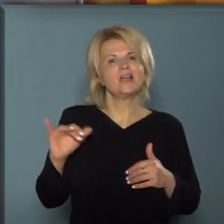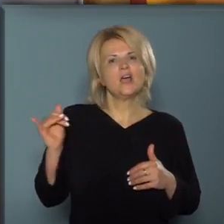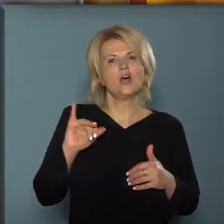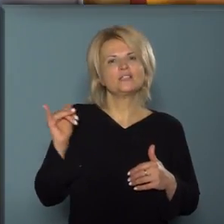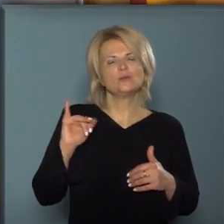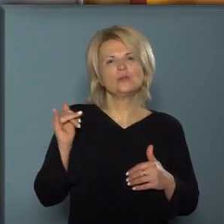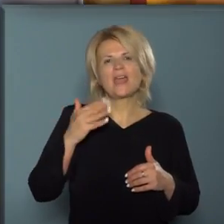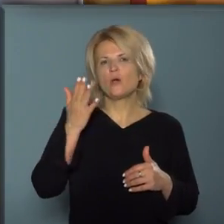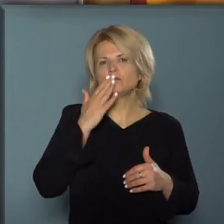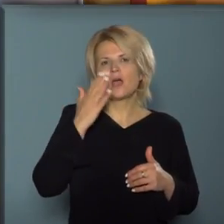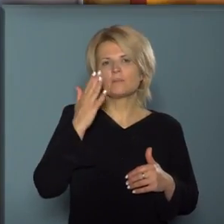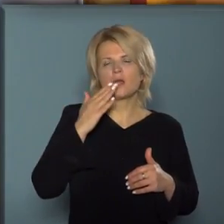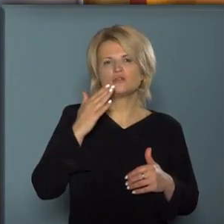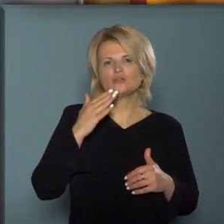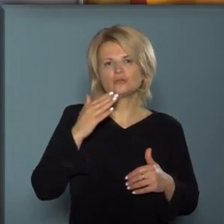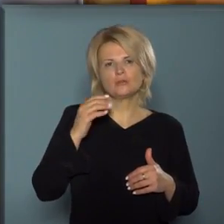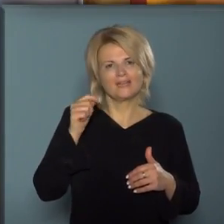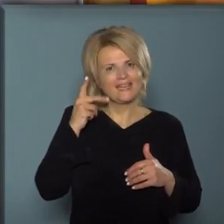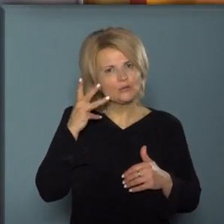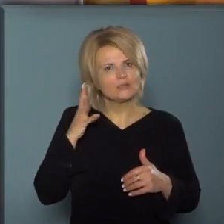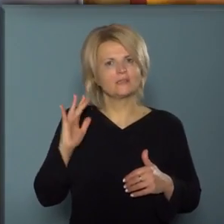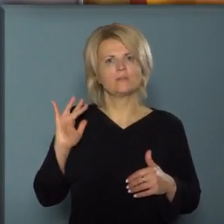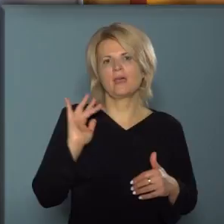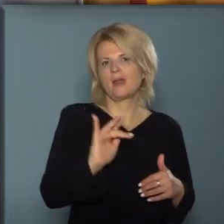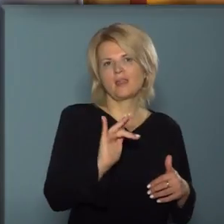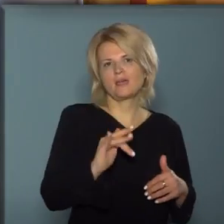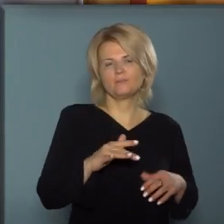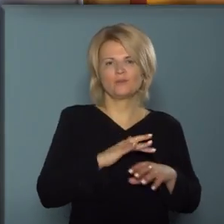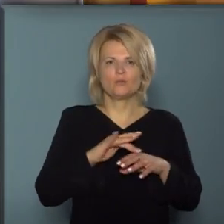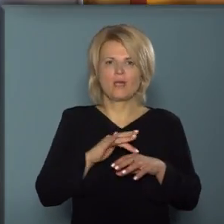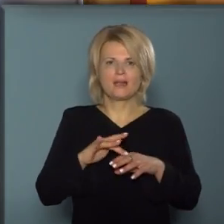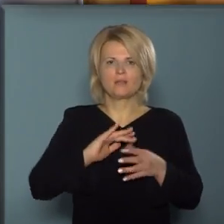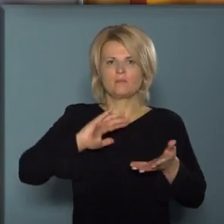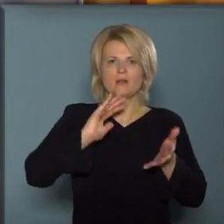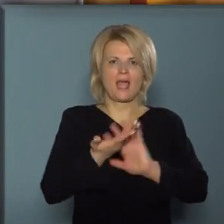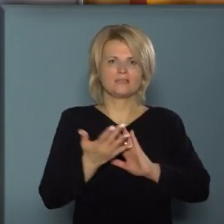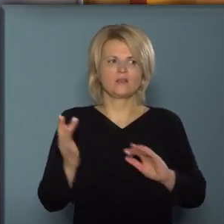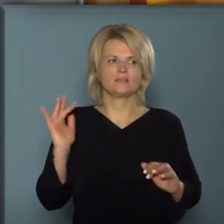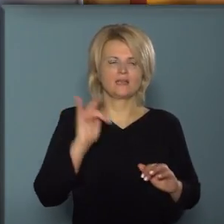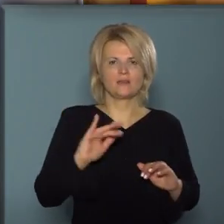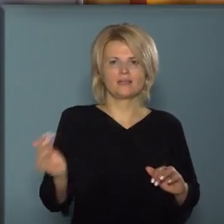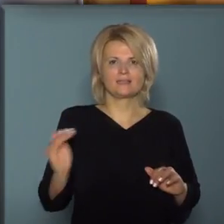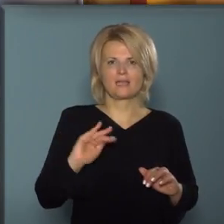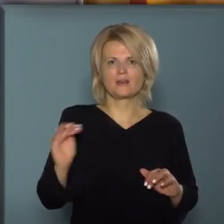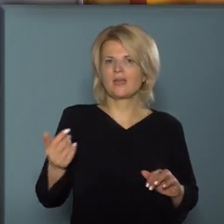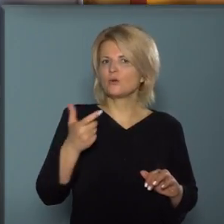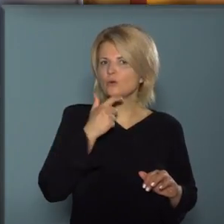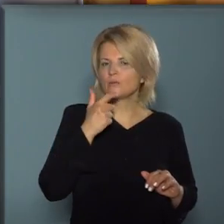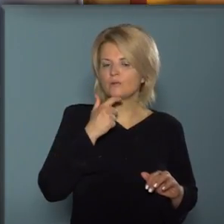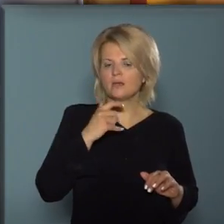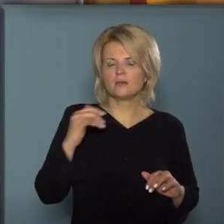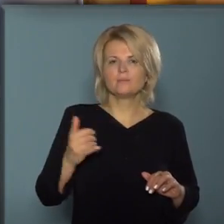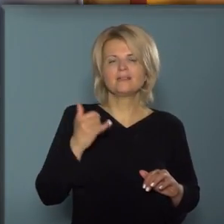szürke hétköznapi lét ellen én folyamatosan próbáltam lázadni, már gyerekkoromban is,